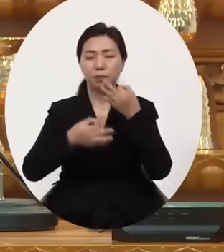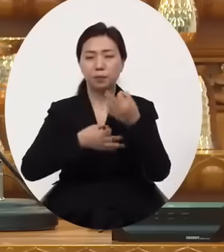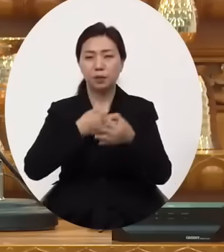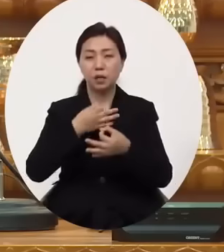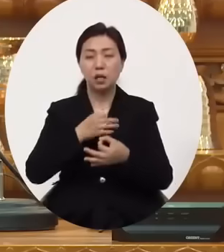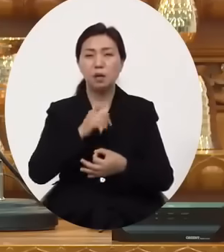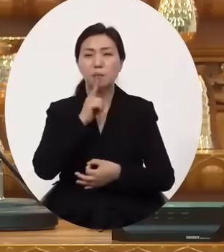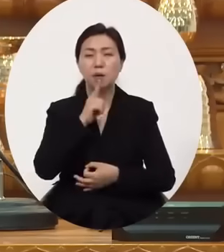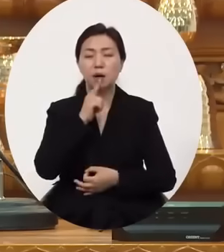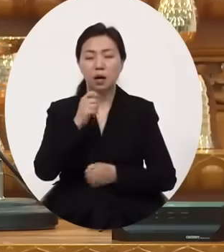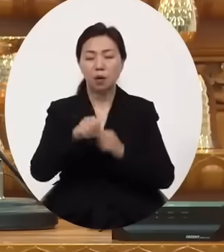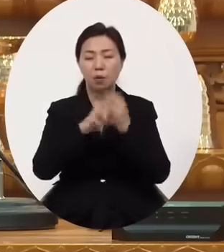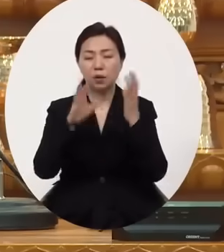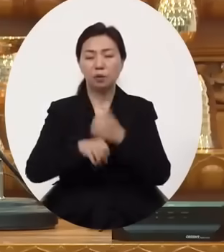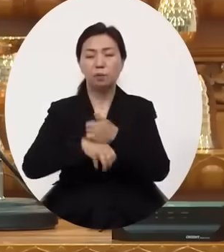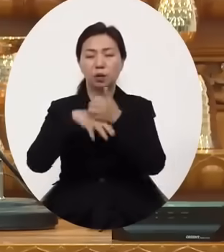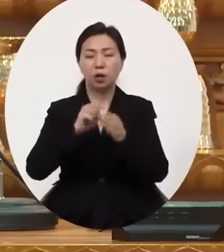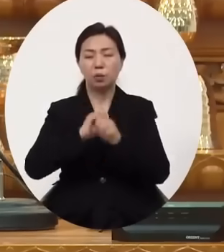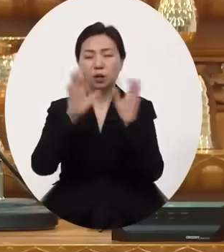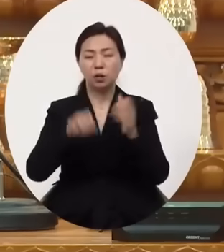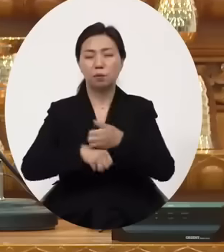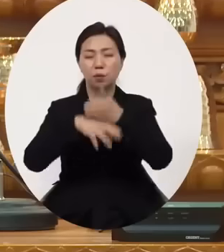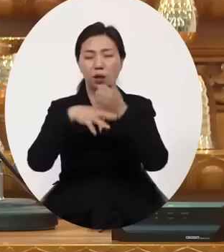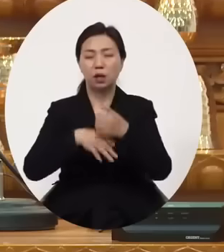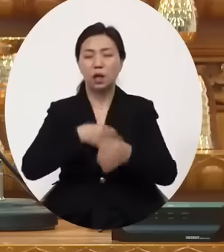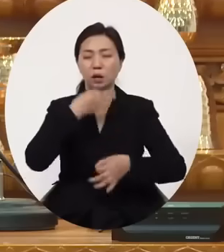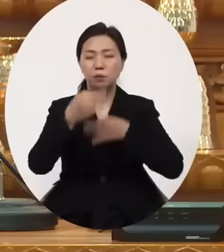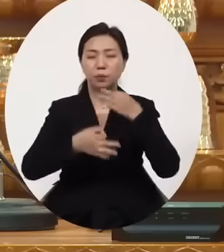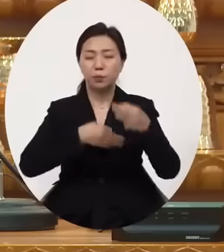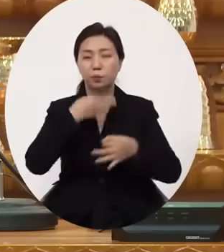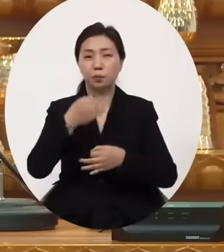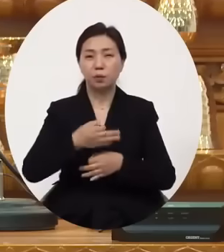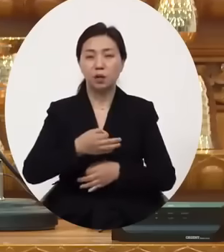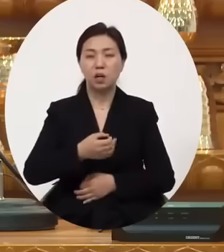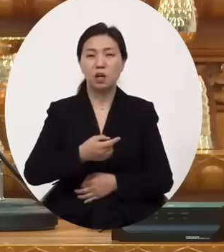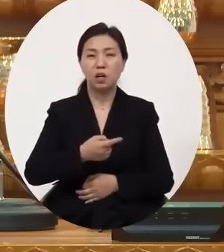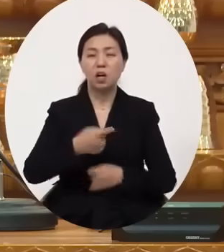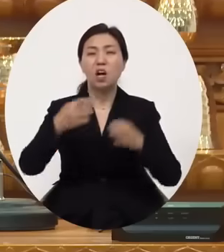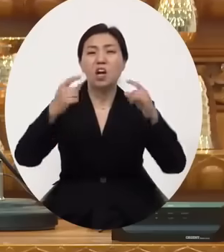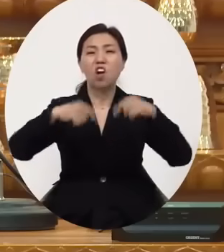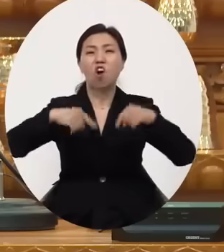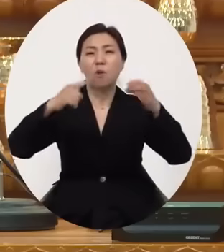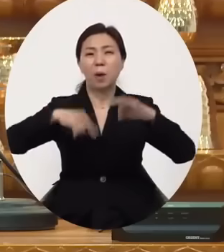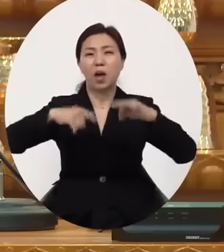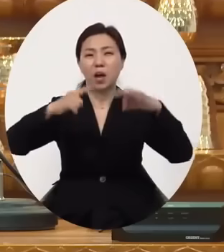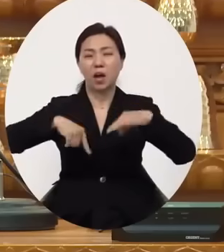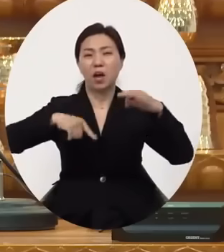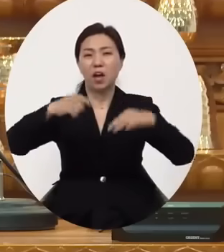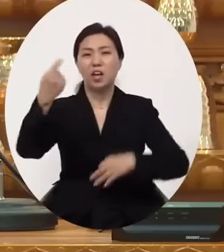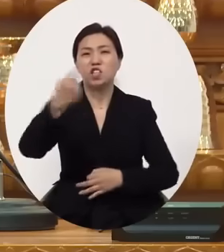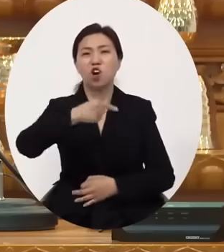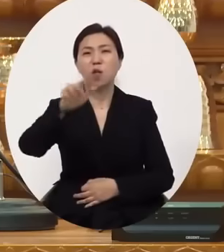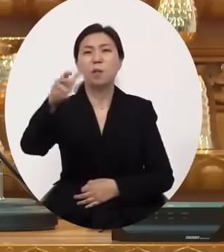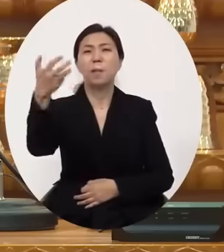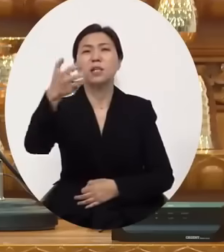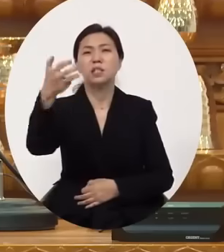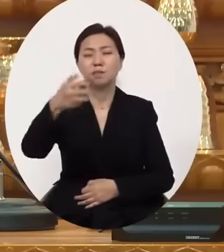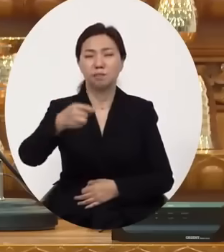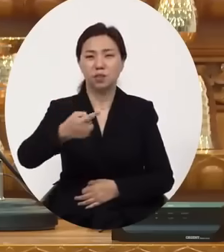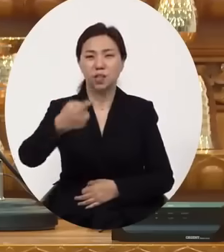관세음보살 이렇게 10배를 해야 돼요. 그래서 1080번을 해야 돼요.